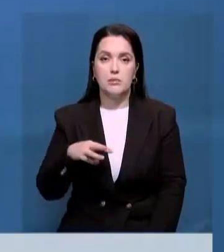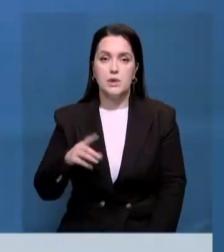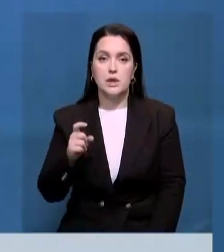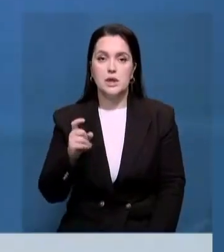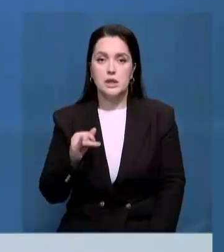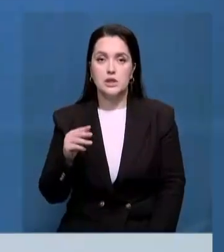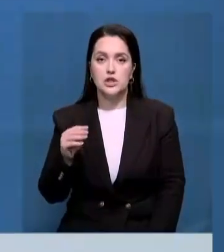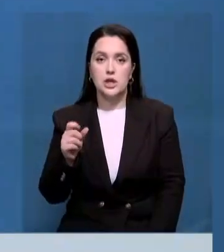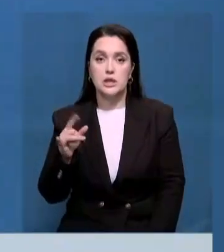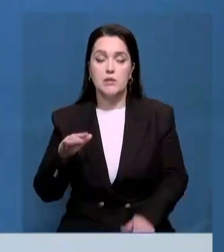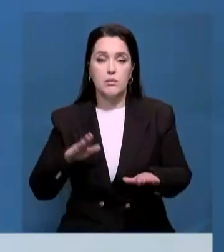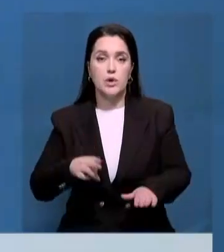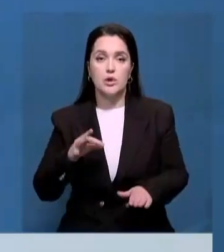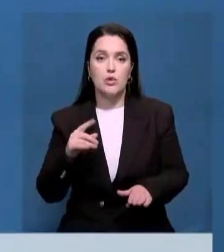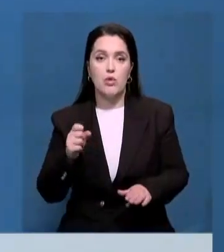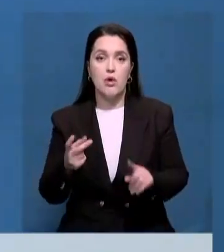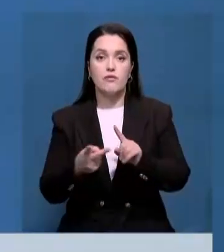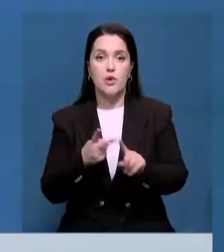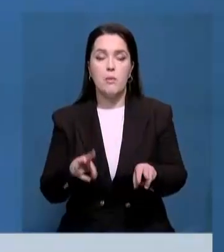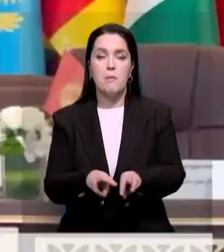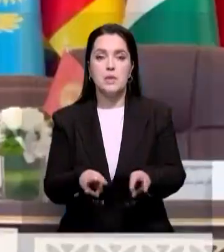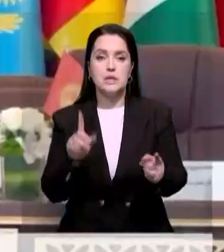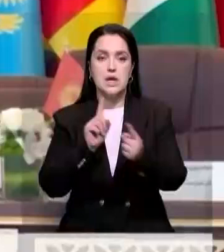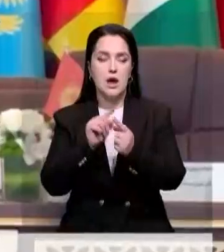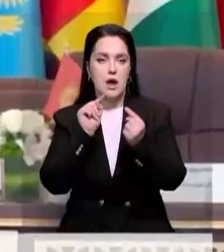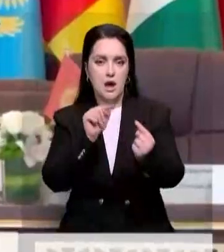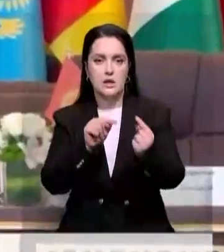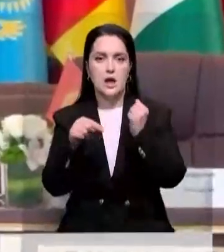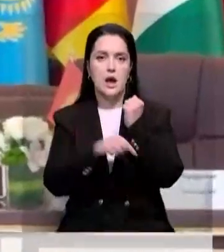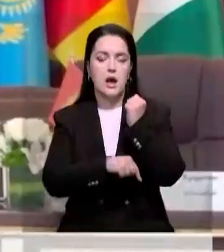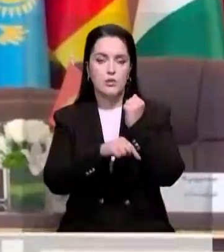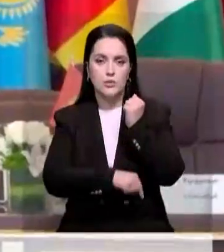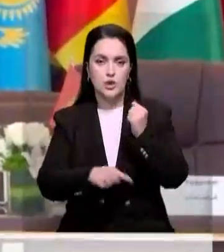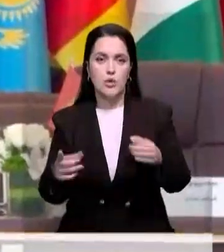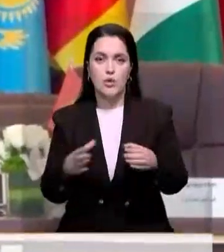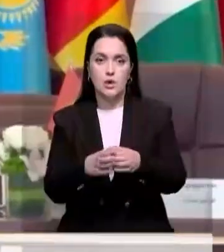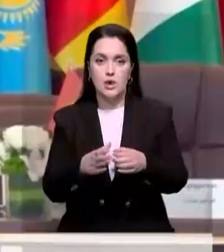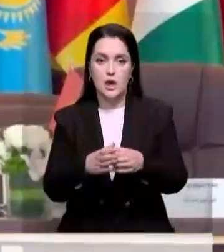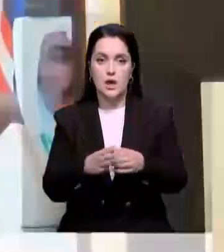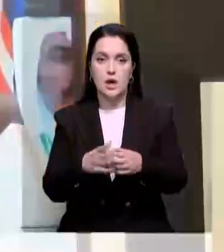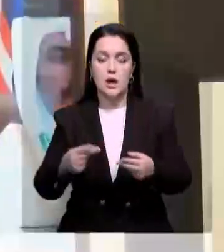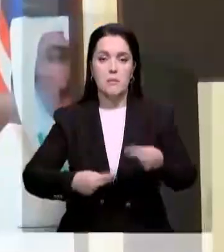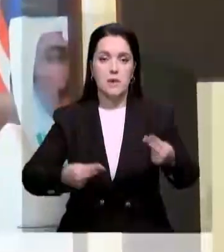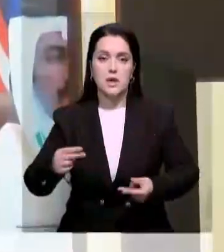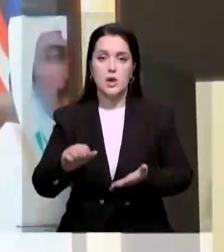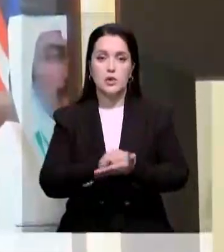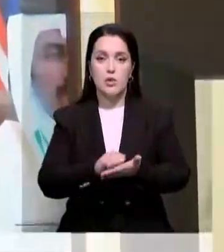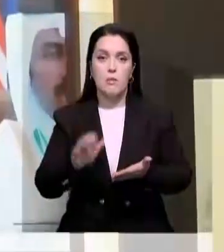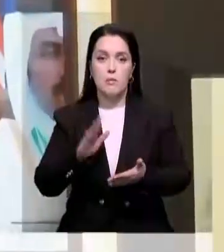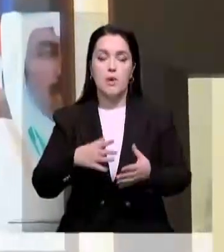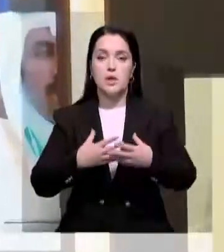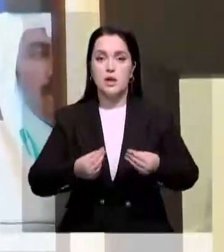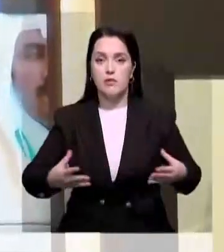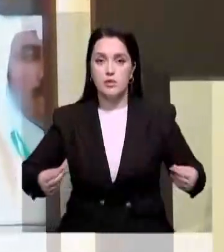хиджаз прошла в дохе в рамках второй министерской встречи антикоррупционных органов с коллегой из Саудовской Аравии подписание документа